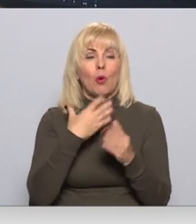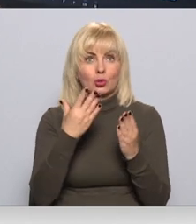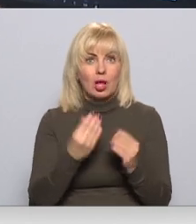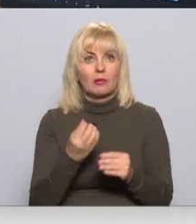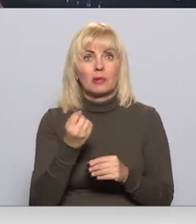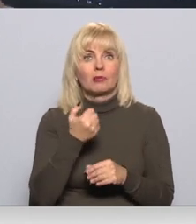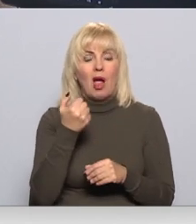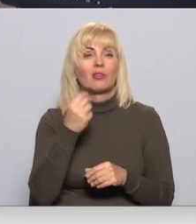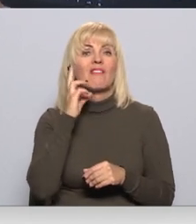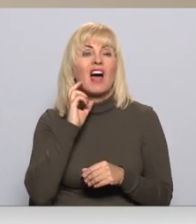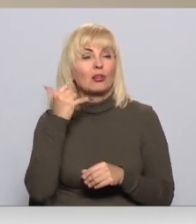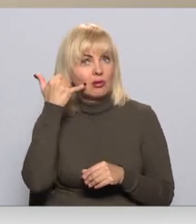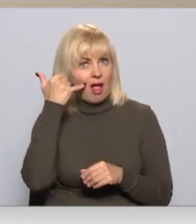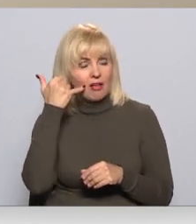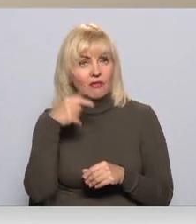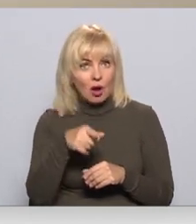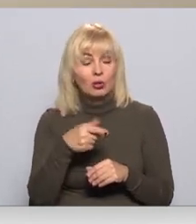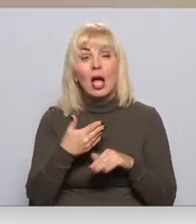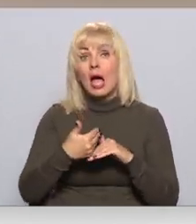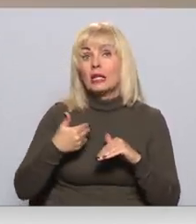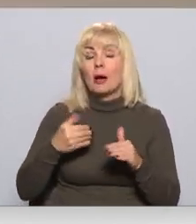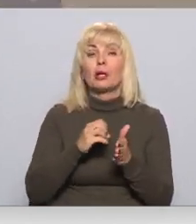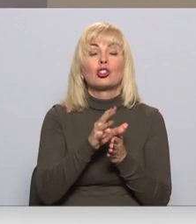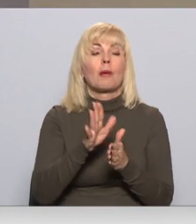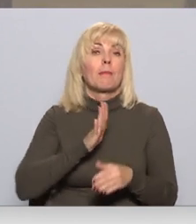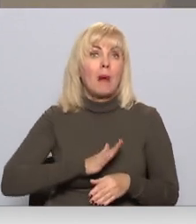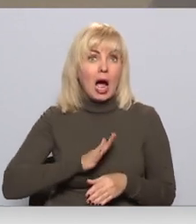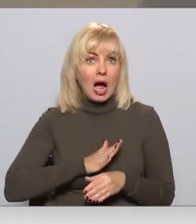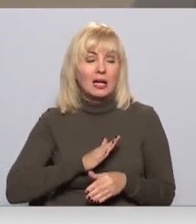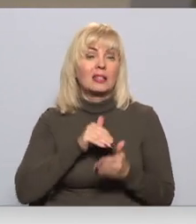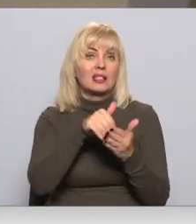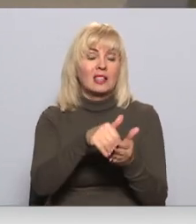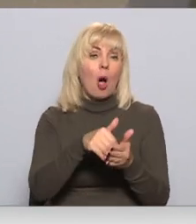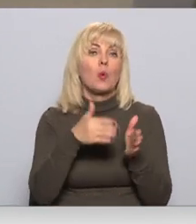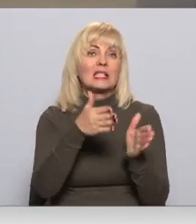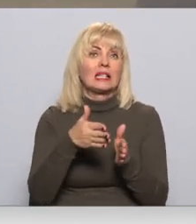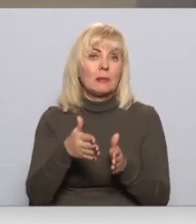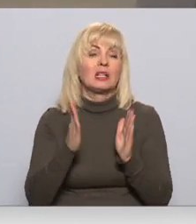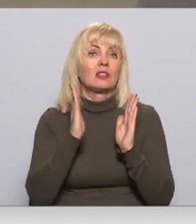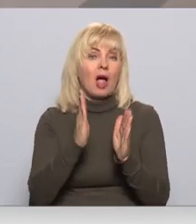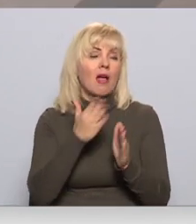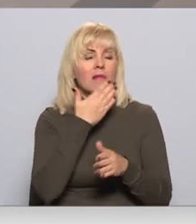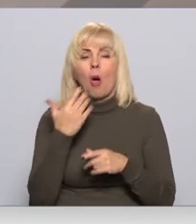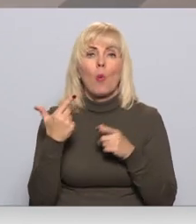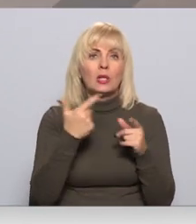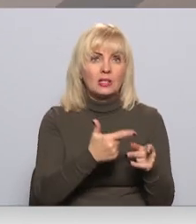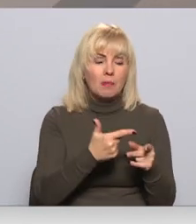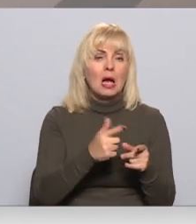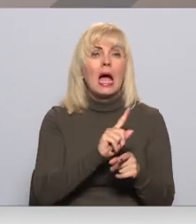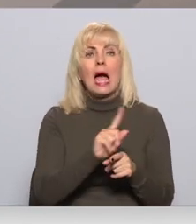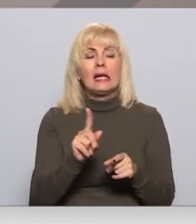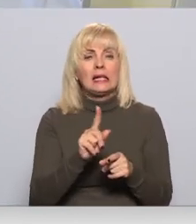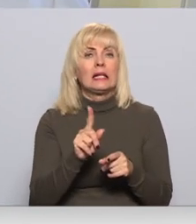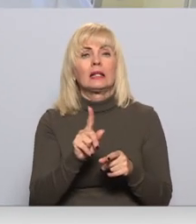15 gadus vecu mobilo telefonu modeli. Iepriekšējā sistēma pagaidām stāv slimnīcas gaitenī, bet tā netiek izmesta. Tā ir kāda